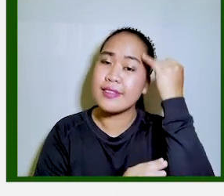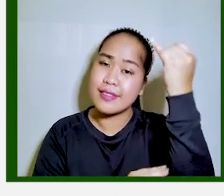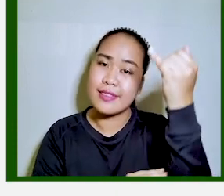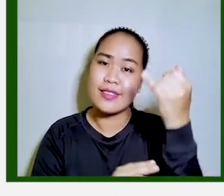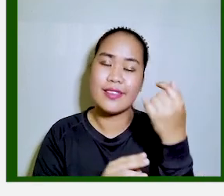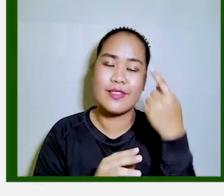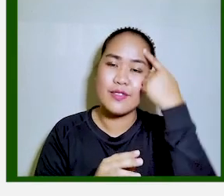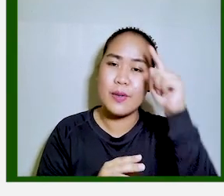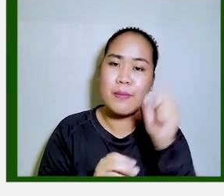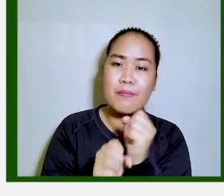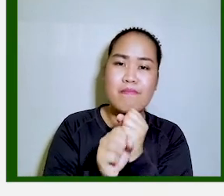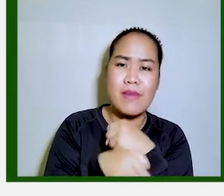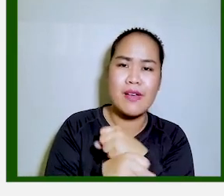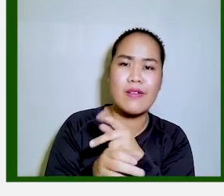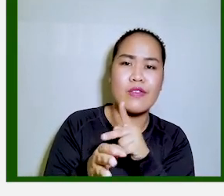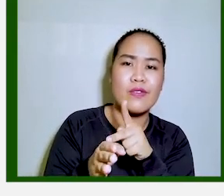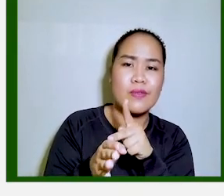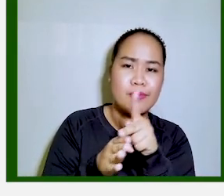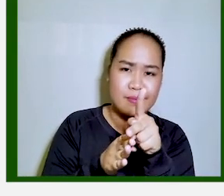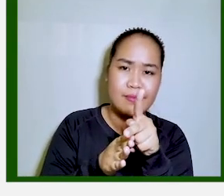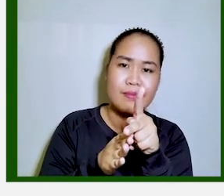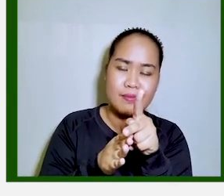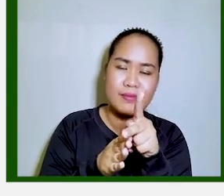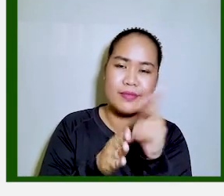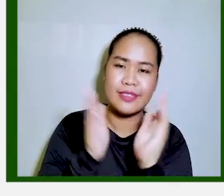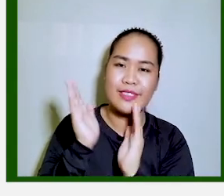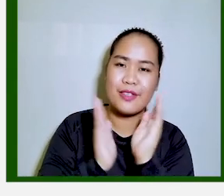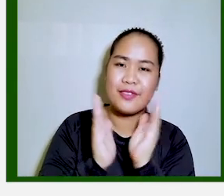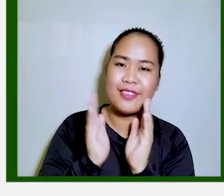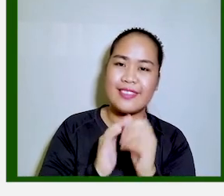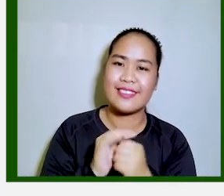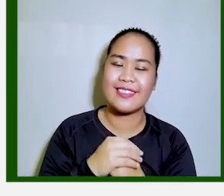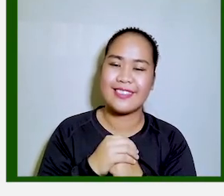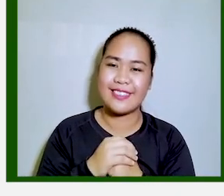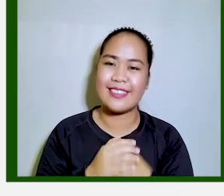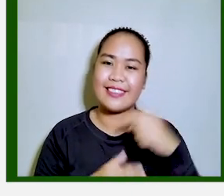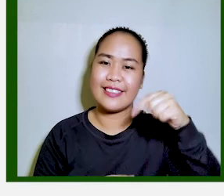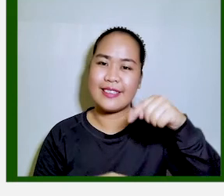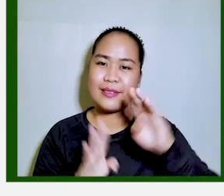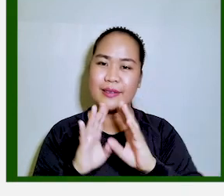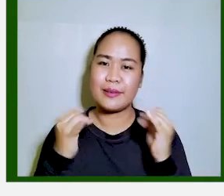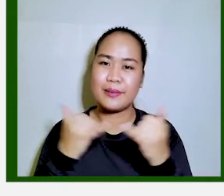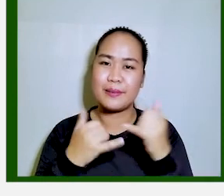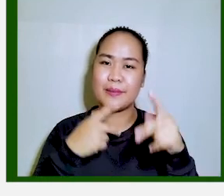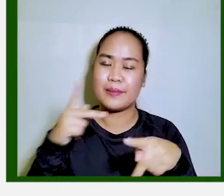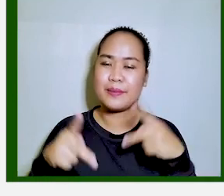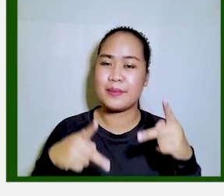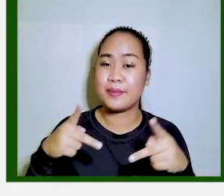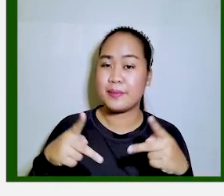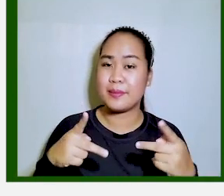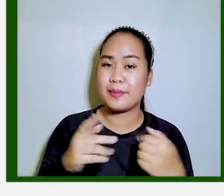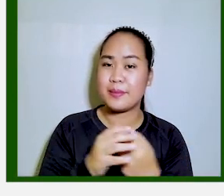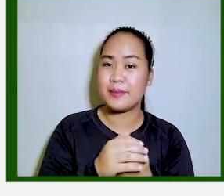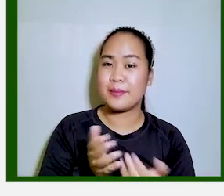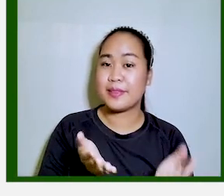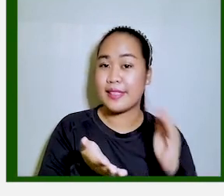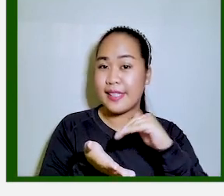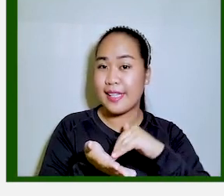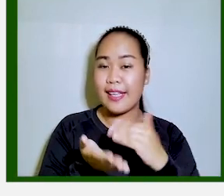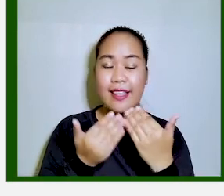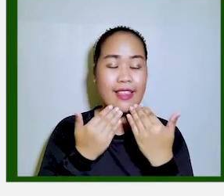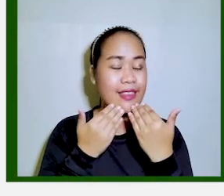mas ginagawa nating professional ang ating pagseserbisyo sa ating mga kabarangay. So, muli ang